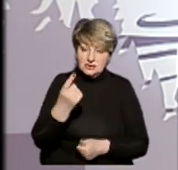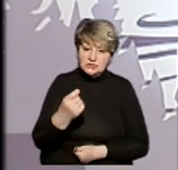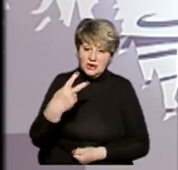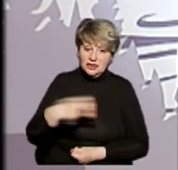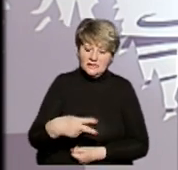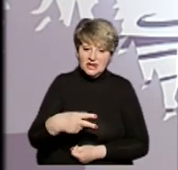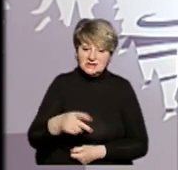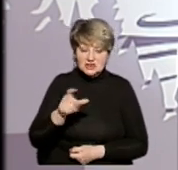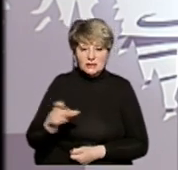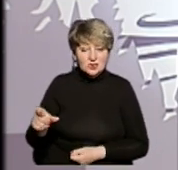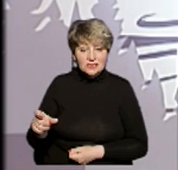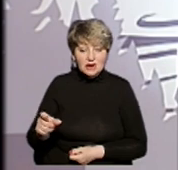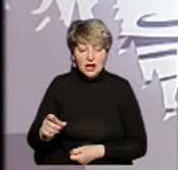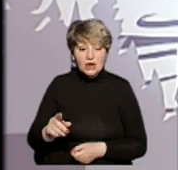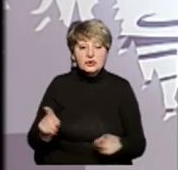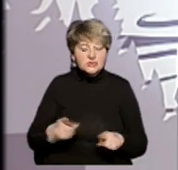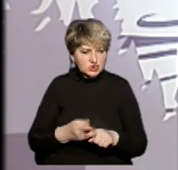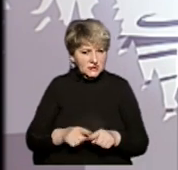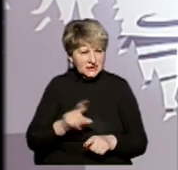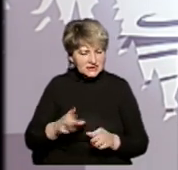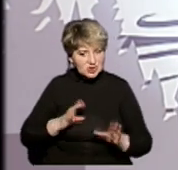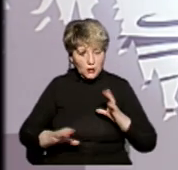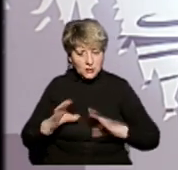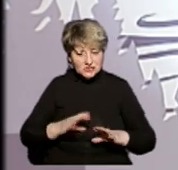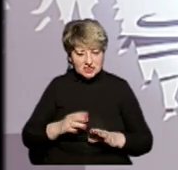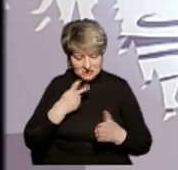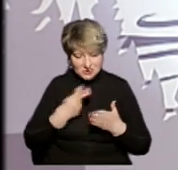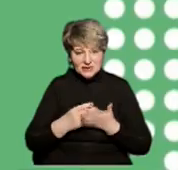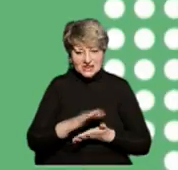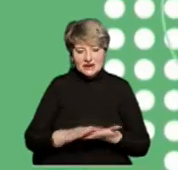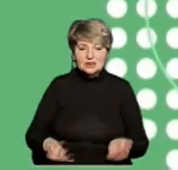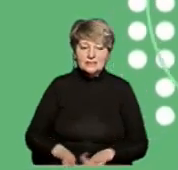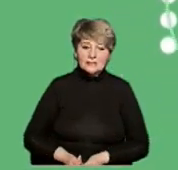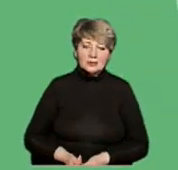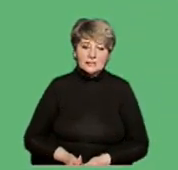людей. Що це за курси, хто їх проводить та для чого, прошу на екран.